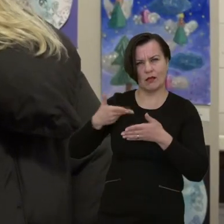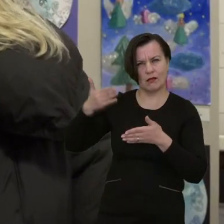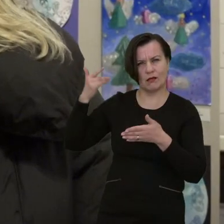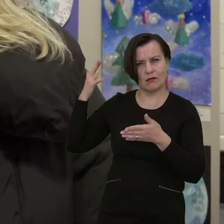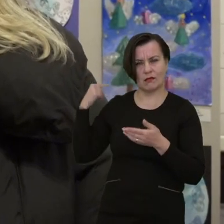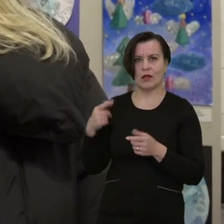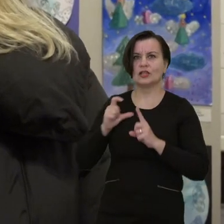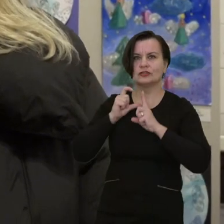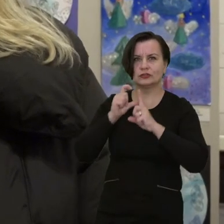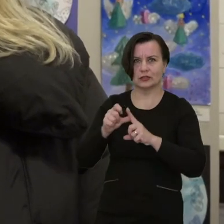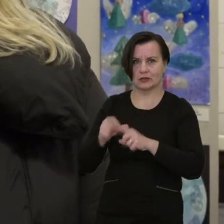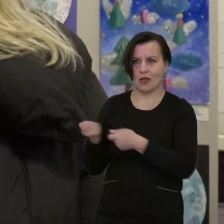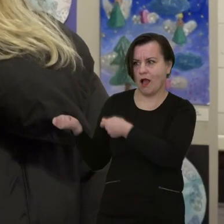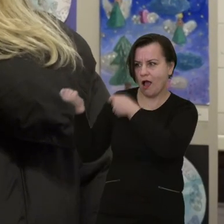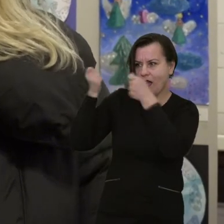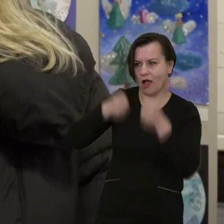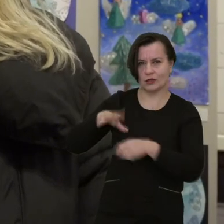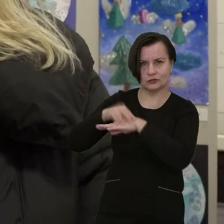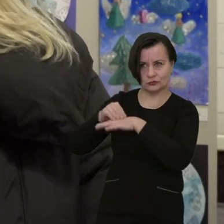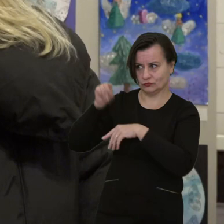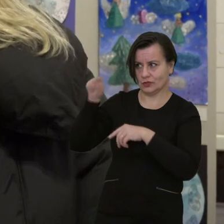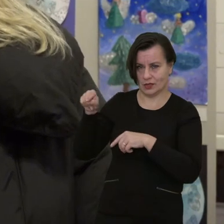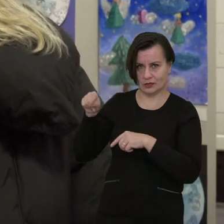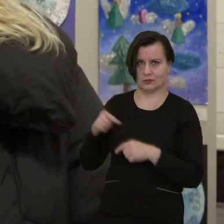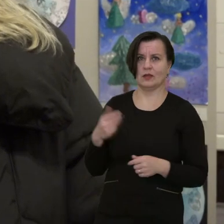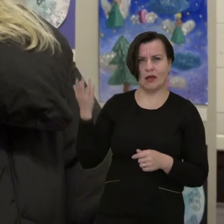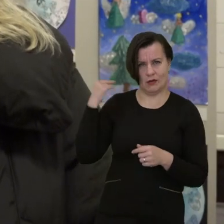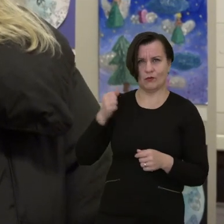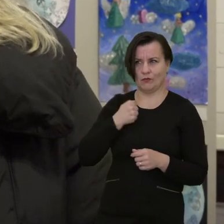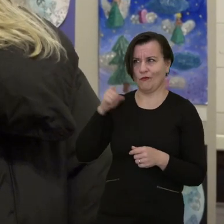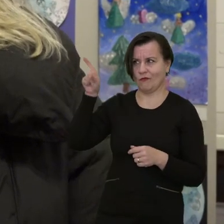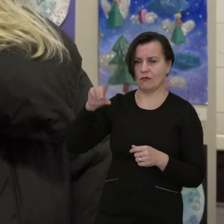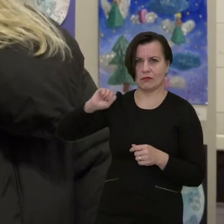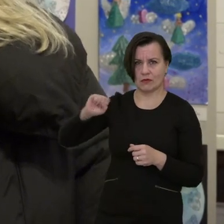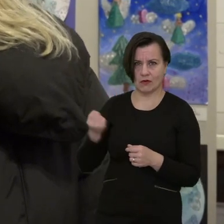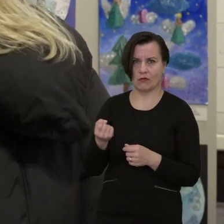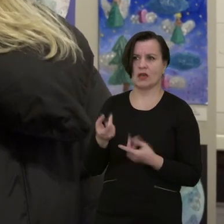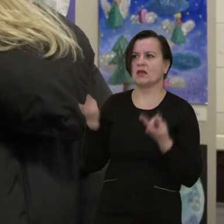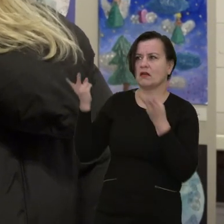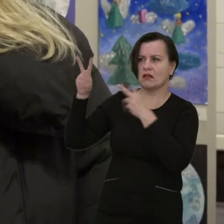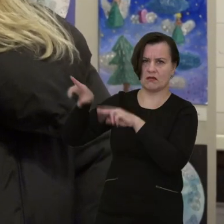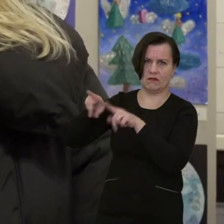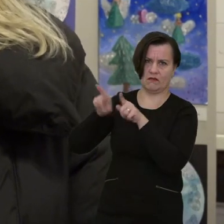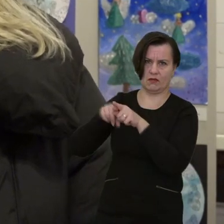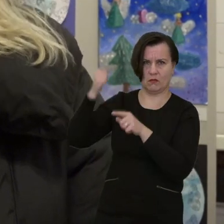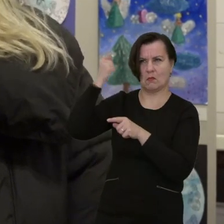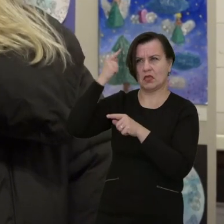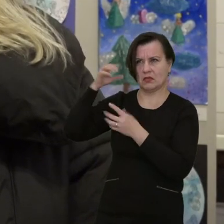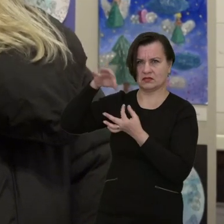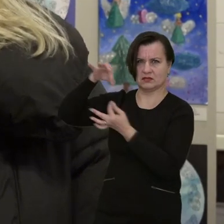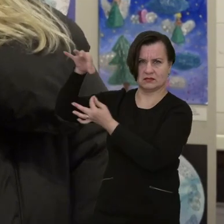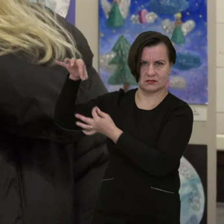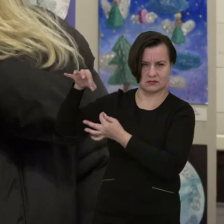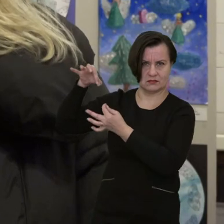žadėjom atvežti mokyklą iš Švedijos. Kažkada turėjom draugų, bet taip ir liko